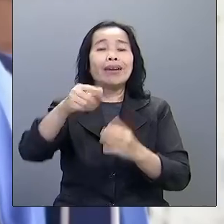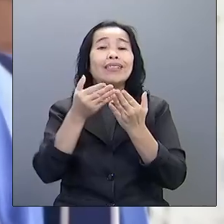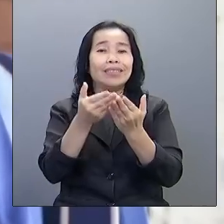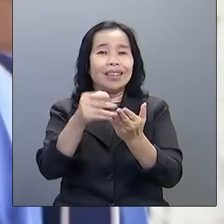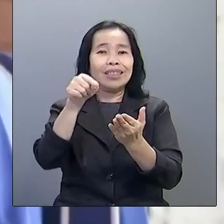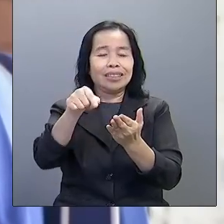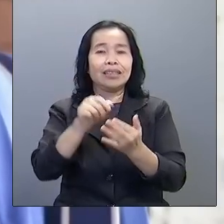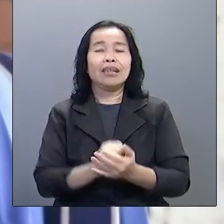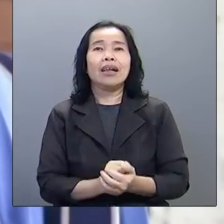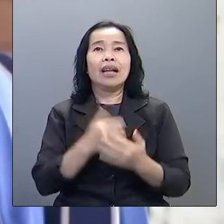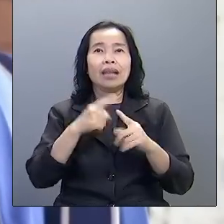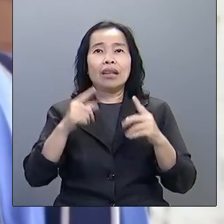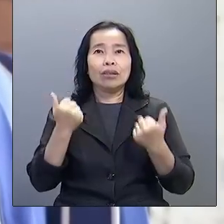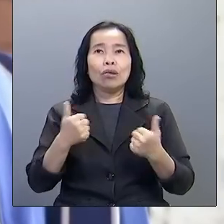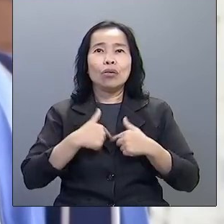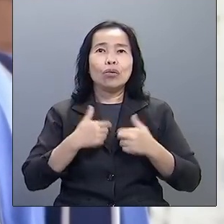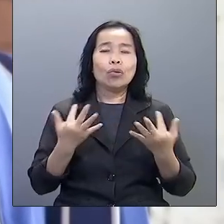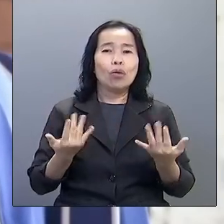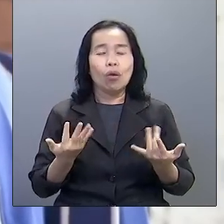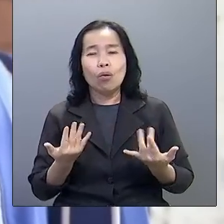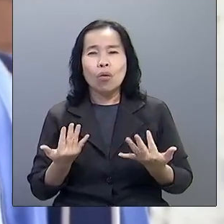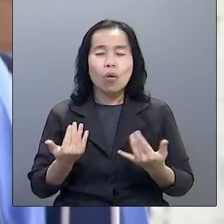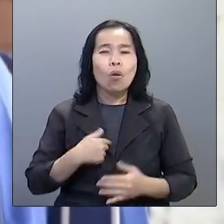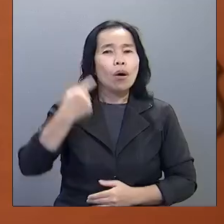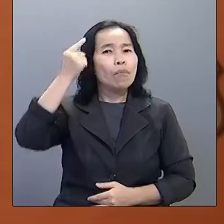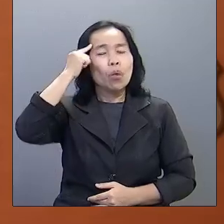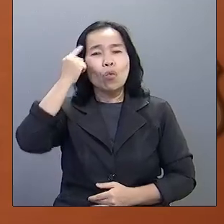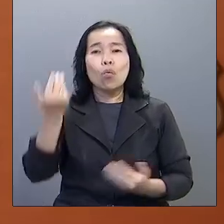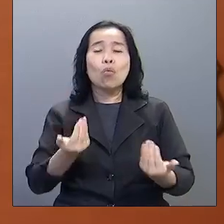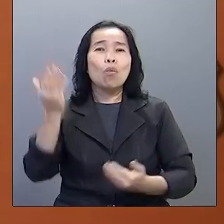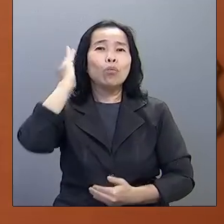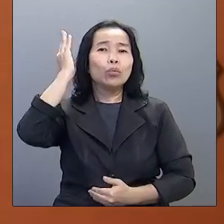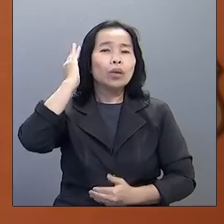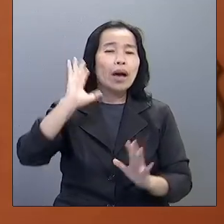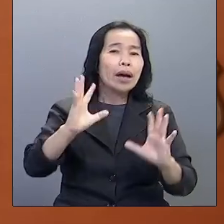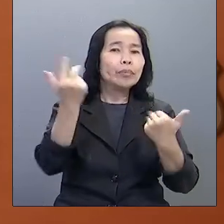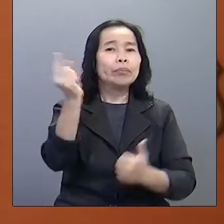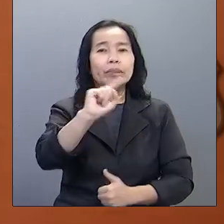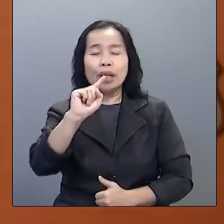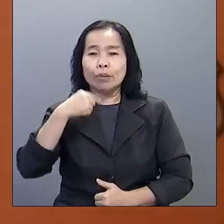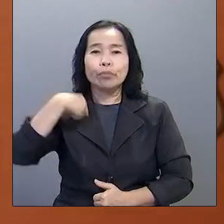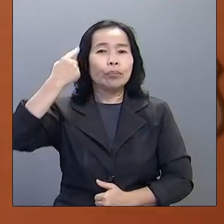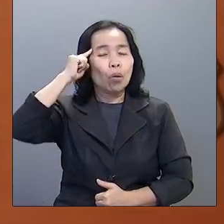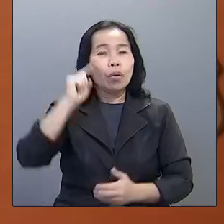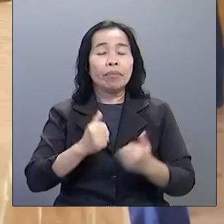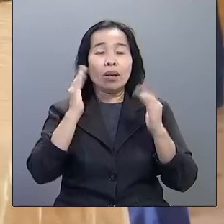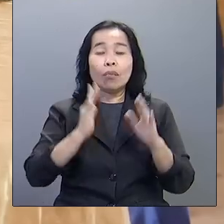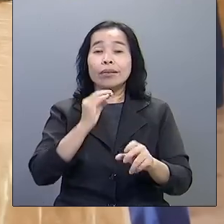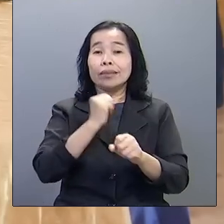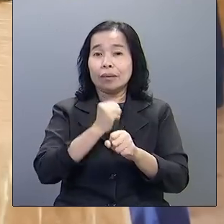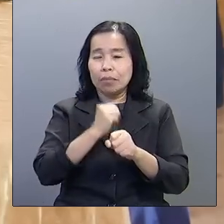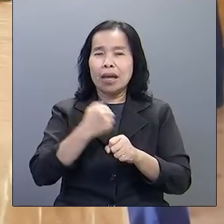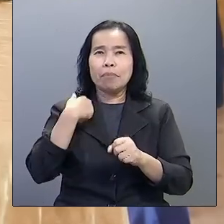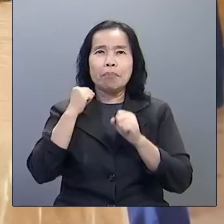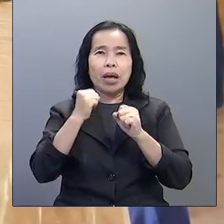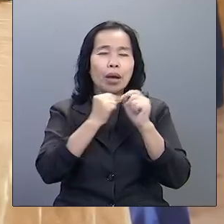เดียวกันนะคะแต่ว่าขณะนี้ยังไม่สามารถทราบได้เลยนะคะว่าเป็นอย่างไรบ้างค่ะขณะที่เจ้าหน้าที่นั้นก็พยายามที่จะสื่อส